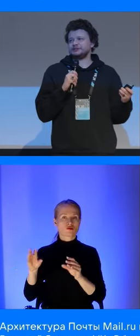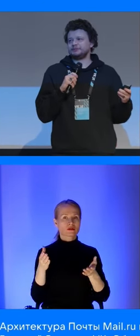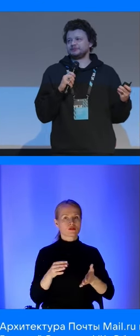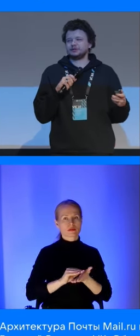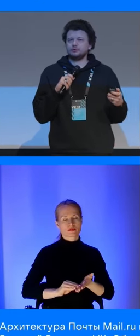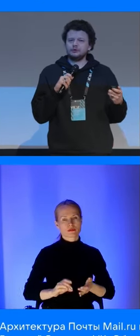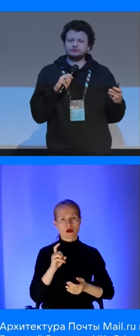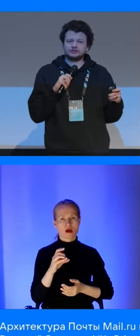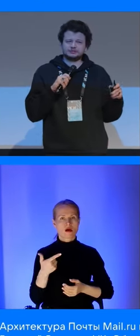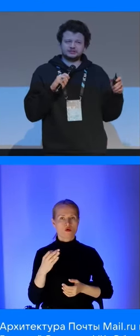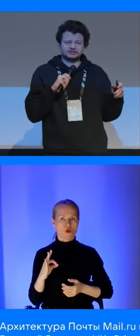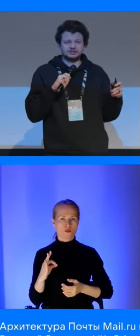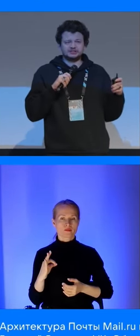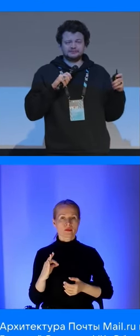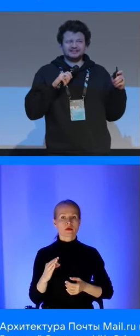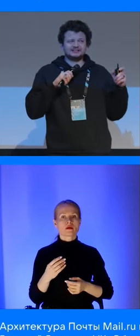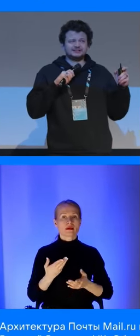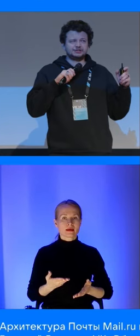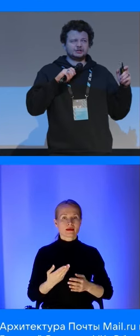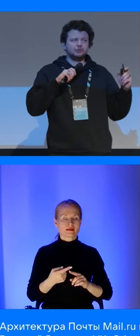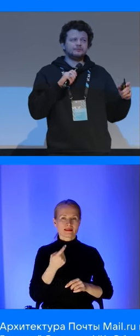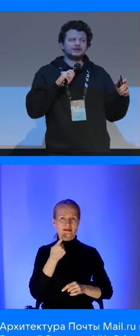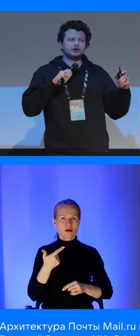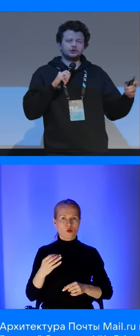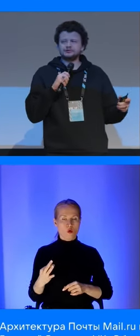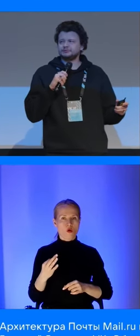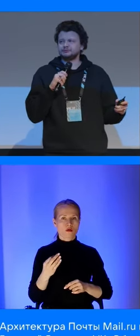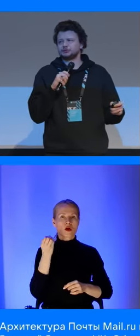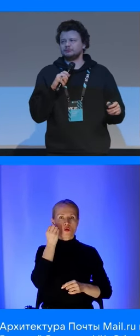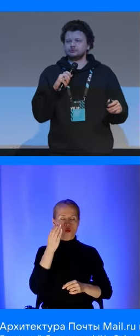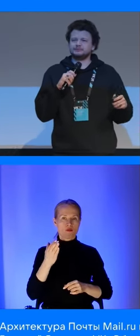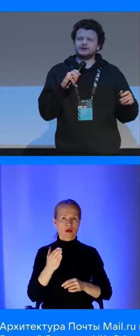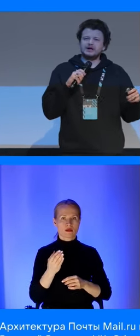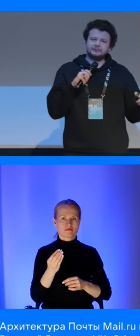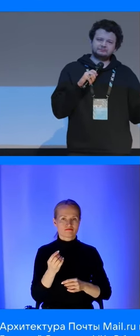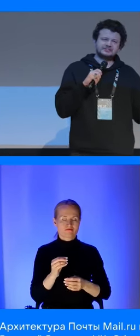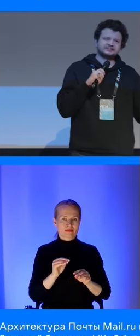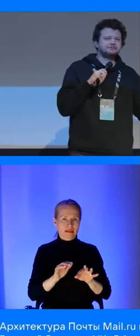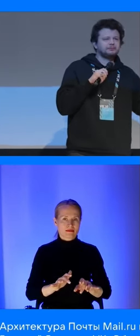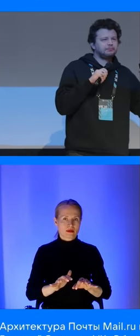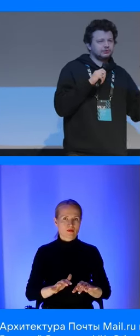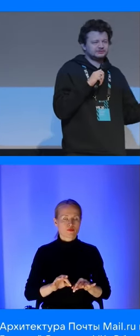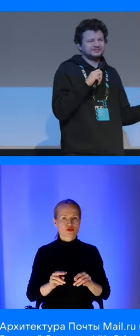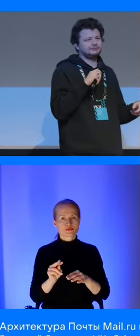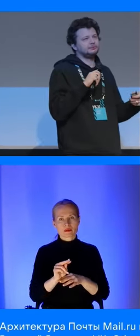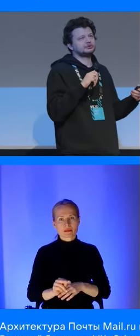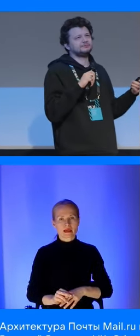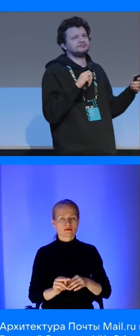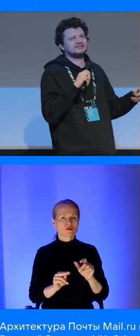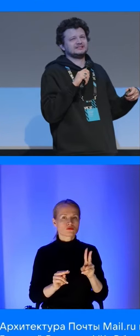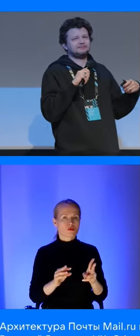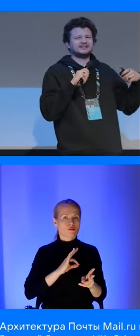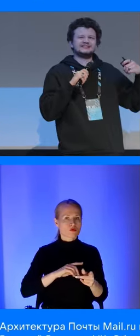компоненты системы написаны на Go, и у нас на самом деле достаточно умный роутинг, потому что мы можем подписаться per пользователь, мы